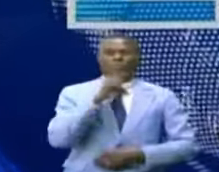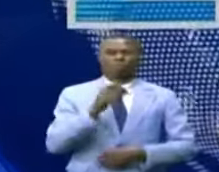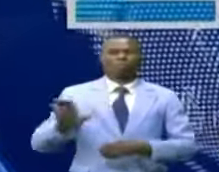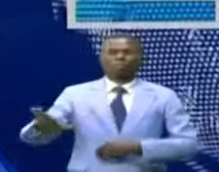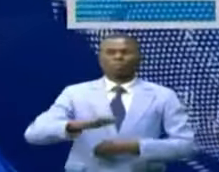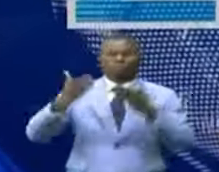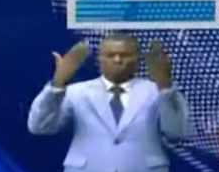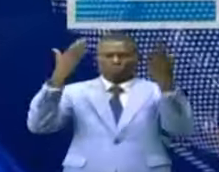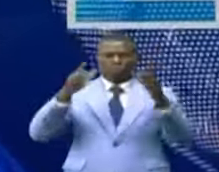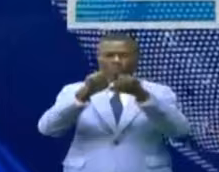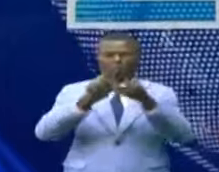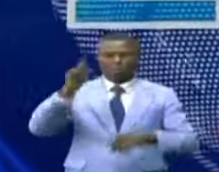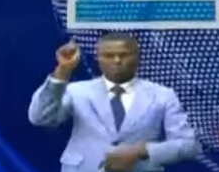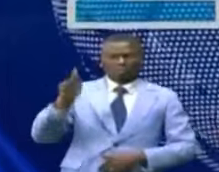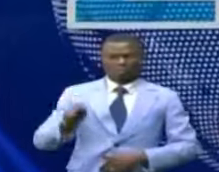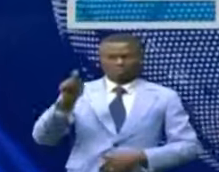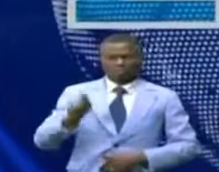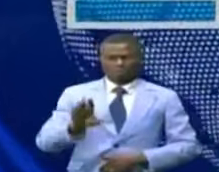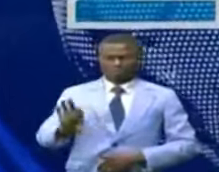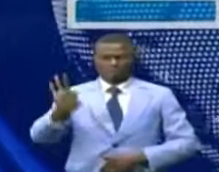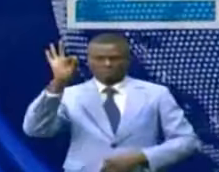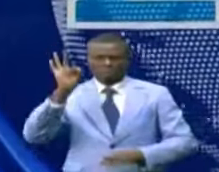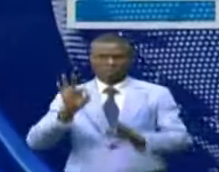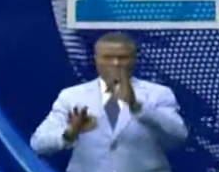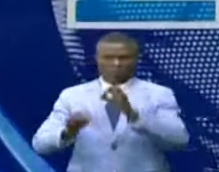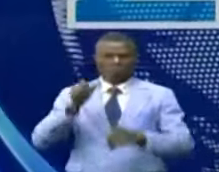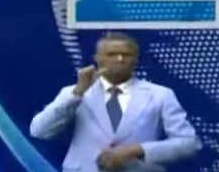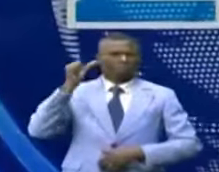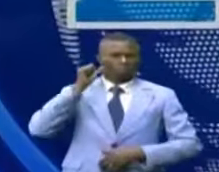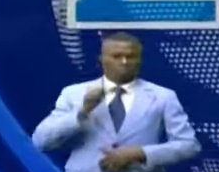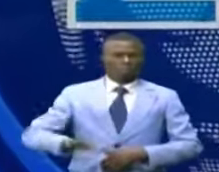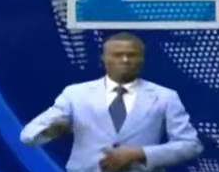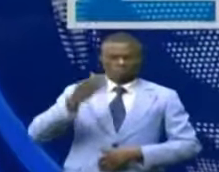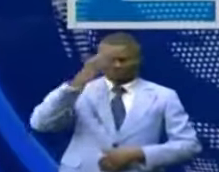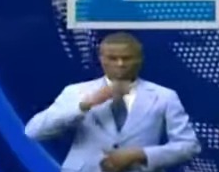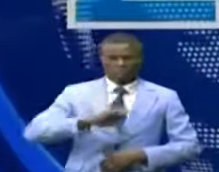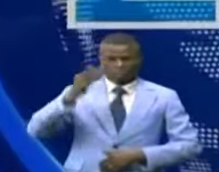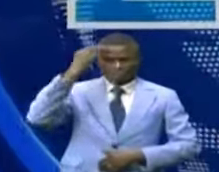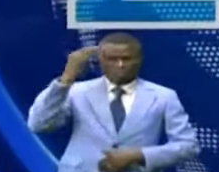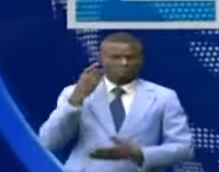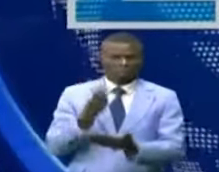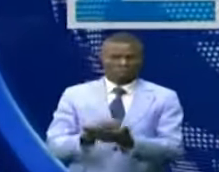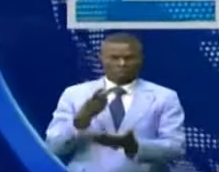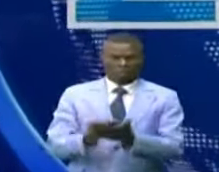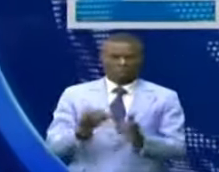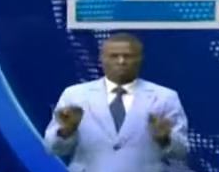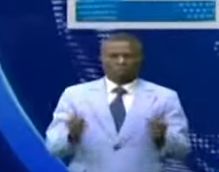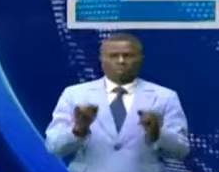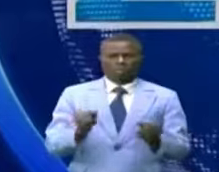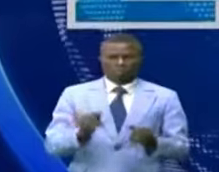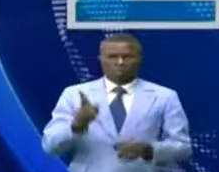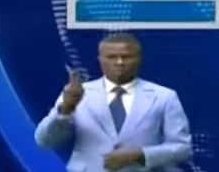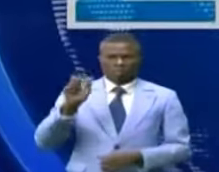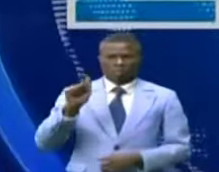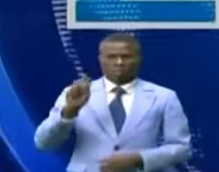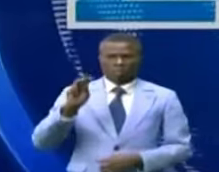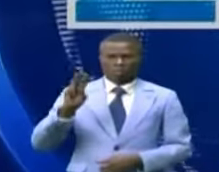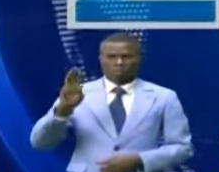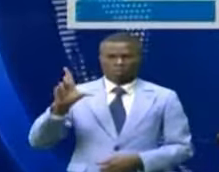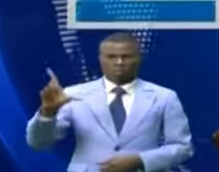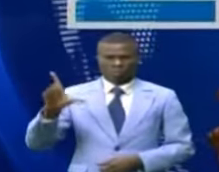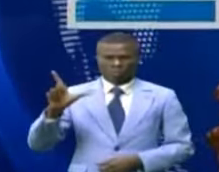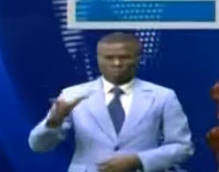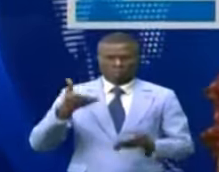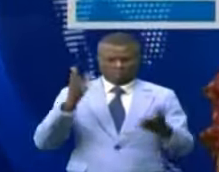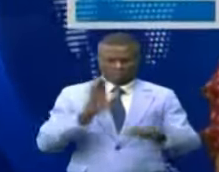Zambie et la Tanzanie. Le tirage au sort a eu lieu hier à Abidjan. Le ministre des Sports et Loisirs, Kaboulo Mona Kaboulo, et qui se trouve